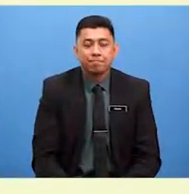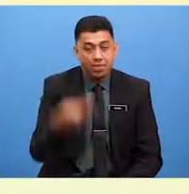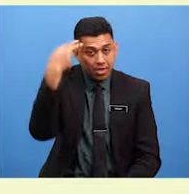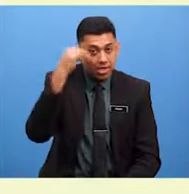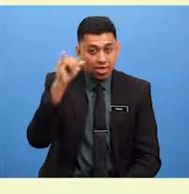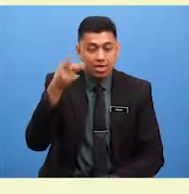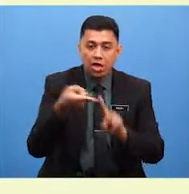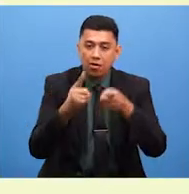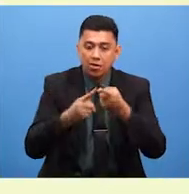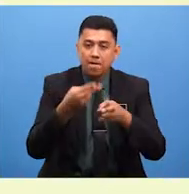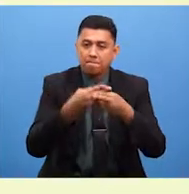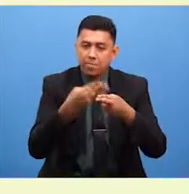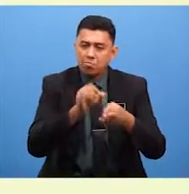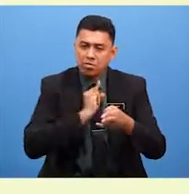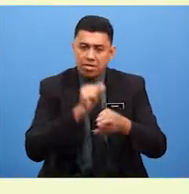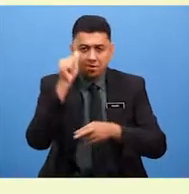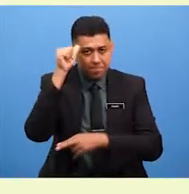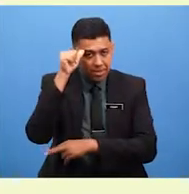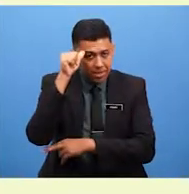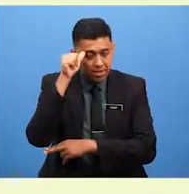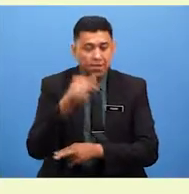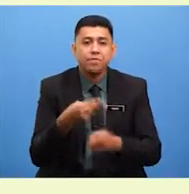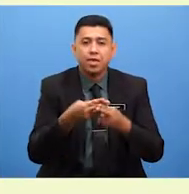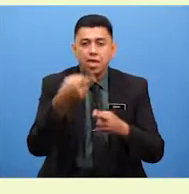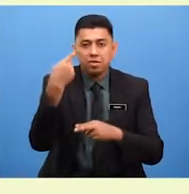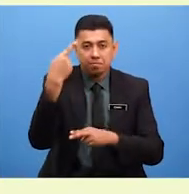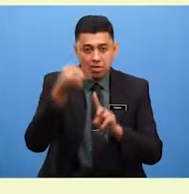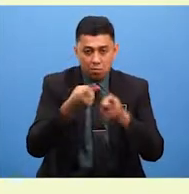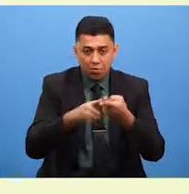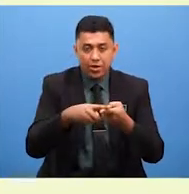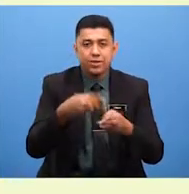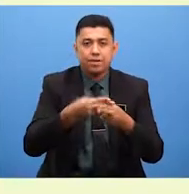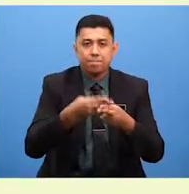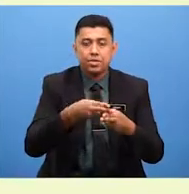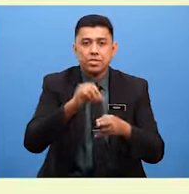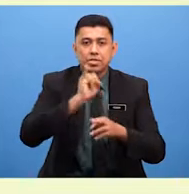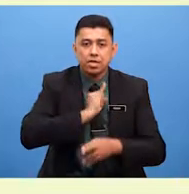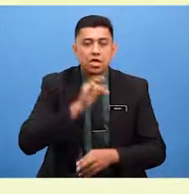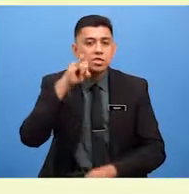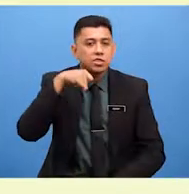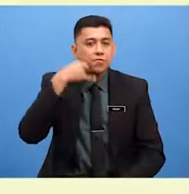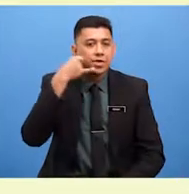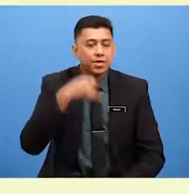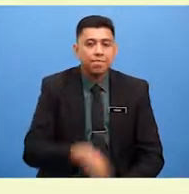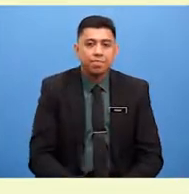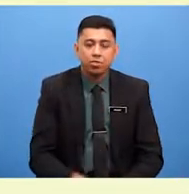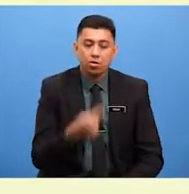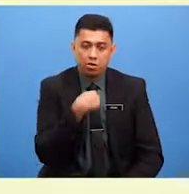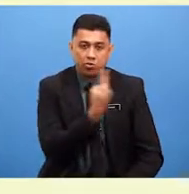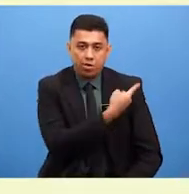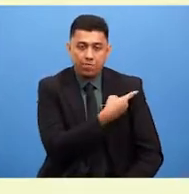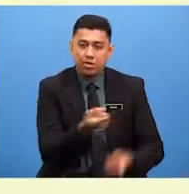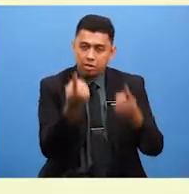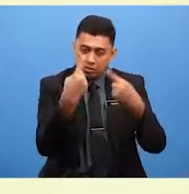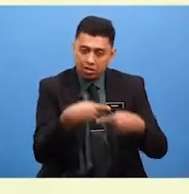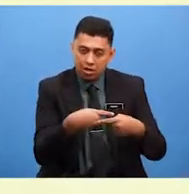Hai kawan-kawan, nama saya Alex. Hai kawan-kawan, nama saya Jivika. Kami datang untuk